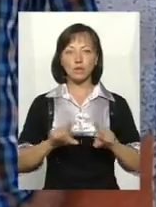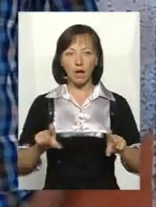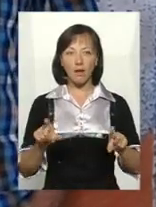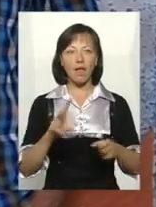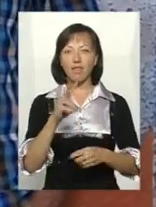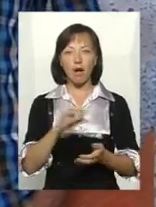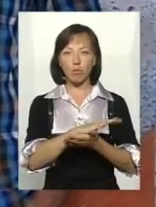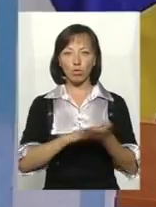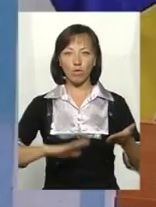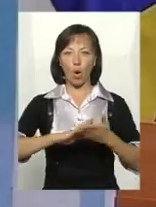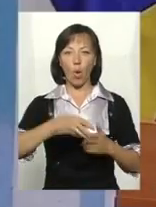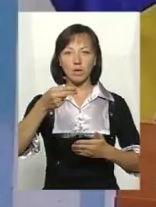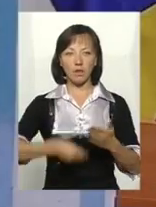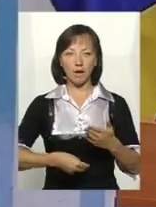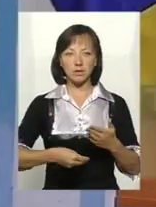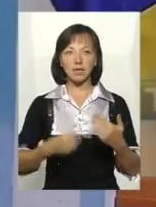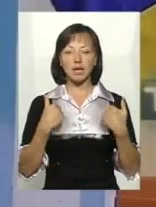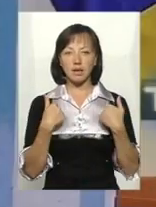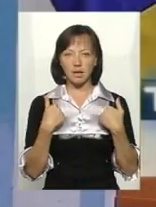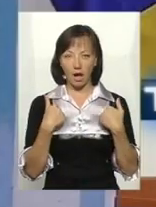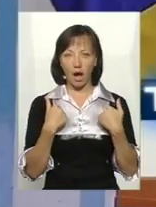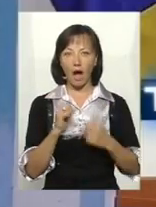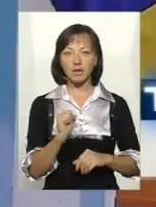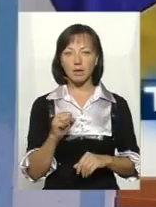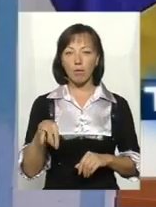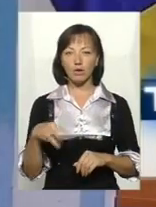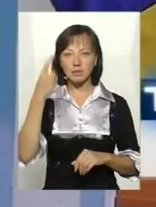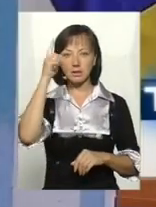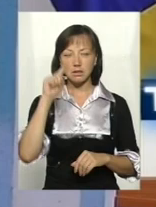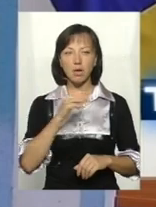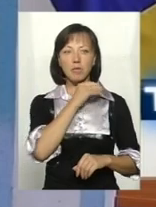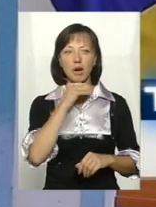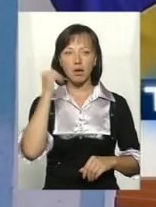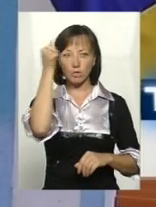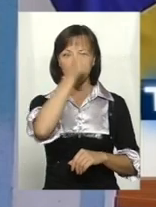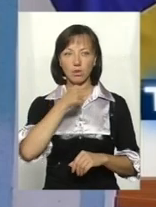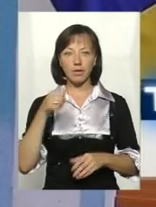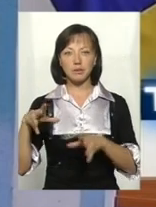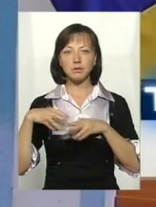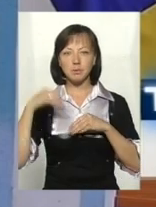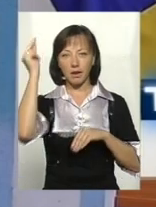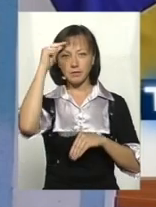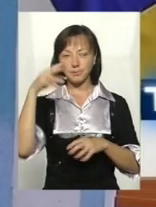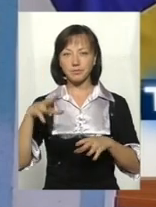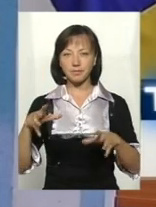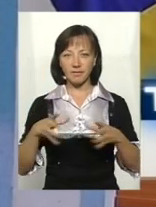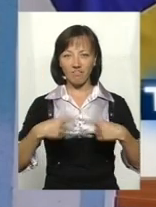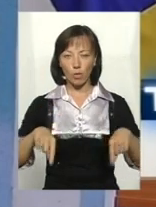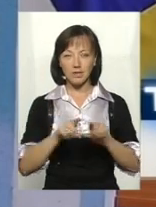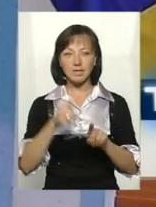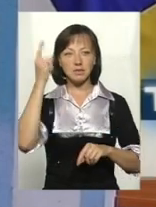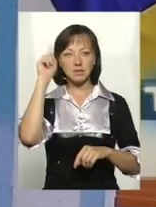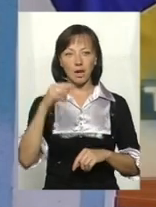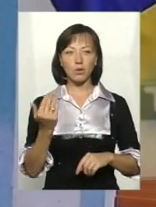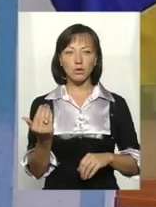не продовжують контракт. Я Андрія Миколаївича знаю багато років. Ми навчалися на одному факультеті. Знаю